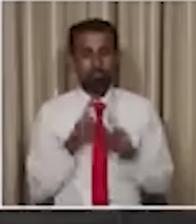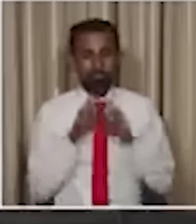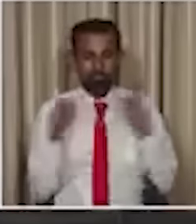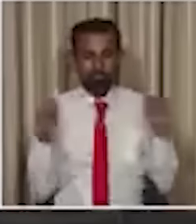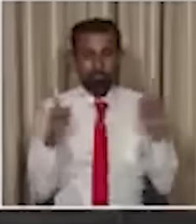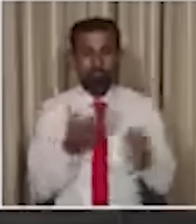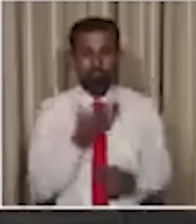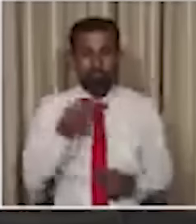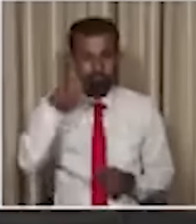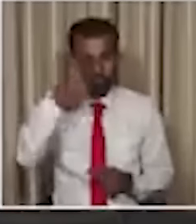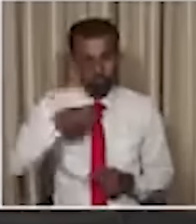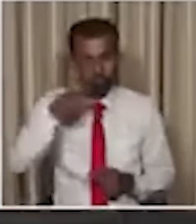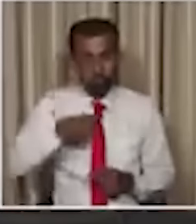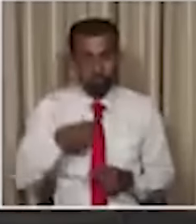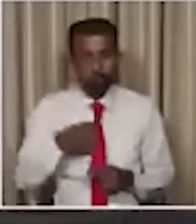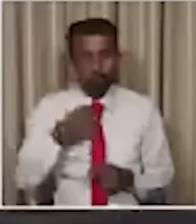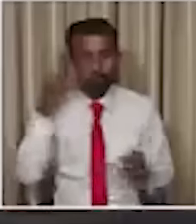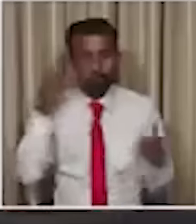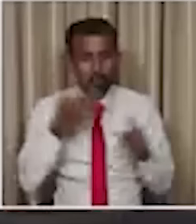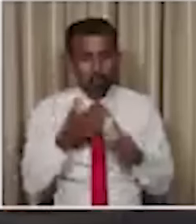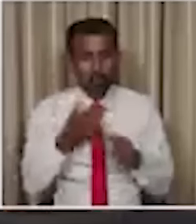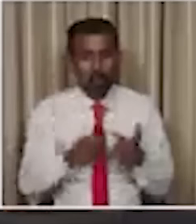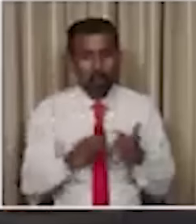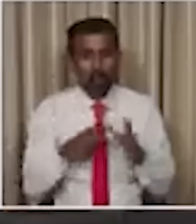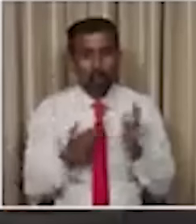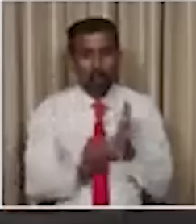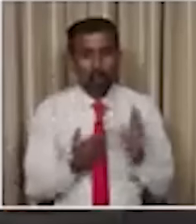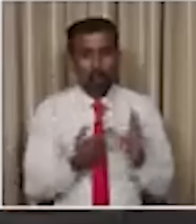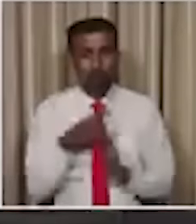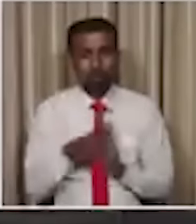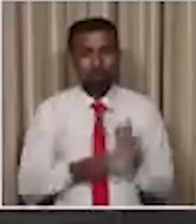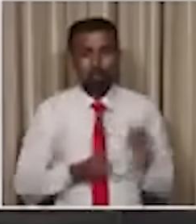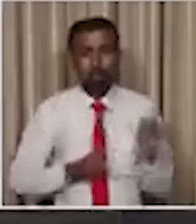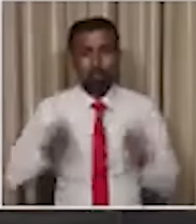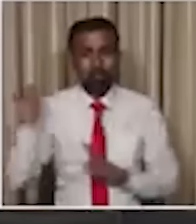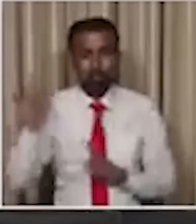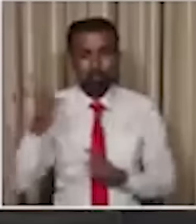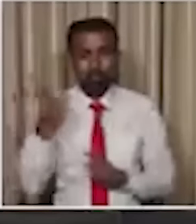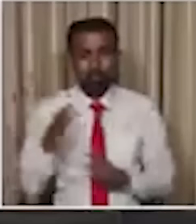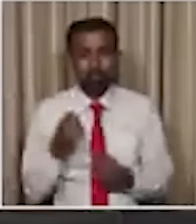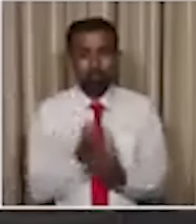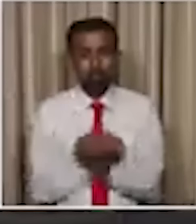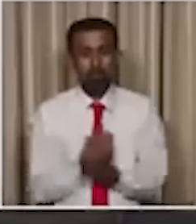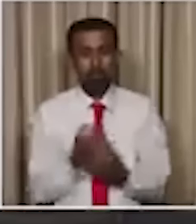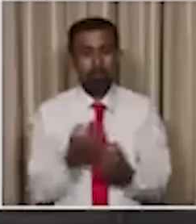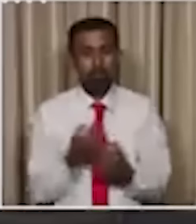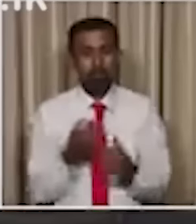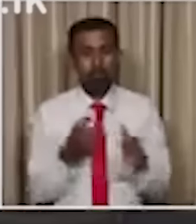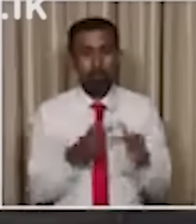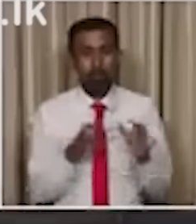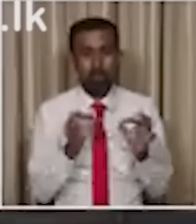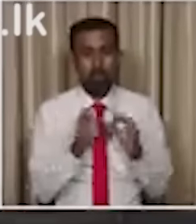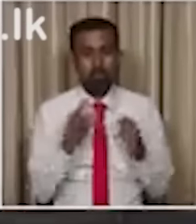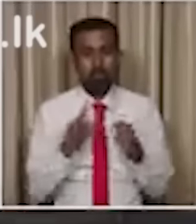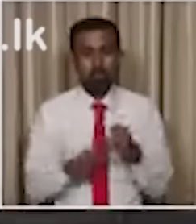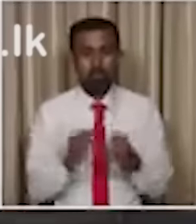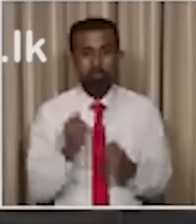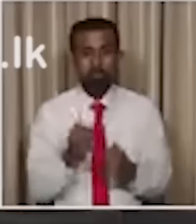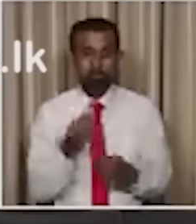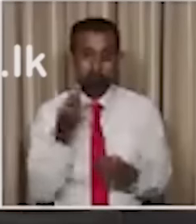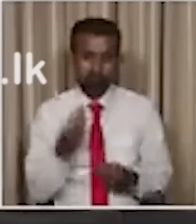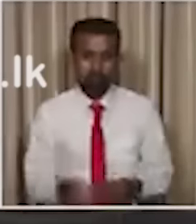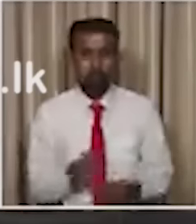බොරු සාක්ෂි මත පදනම් වෙලා සාරා ජස්මින්ම රටින් පැන්නුවා කියලා පොලිස් පරීක්ෂක අබුබකර් නිලධාරියට නිකරුණේ